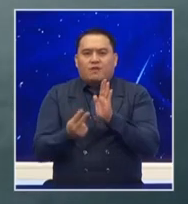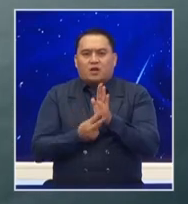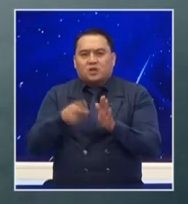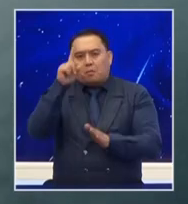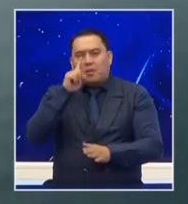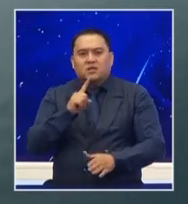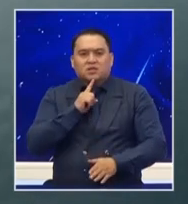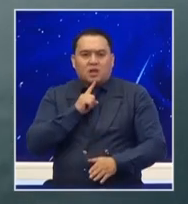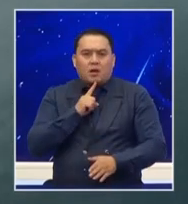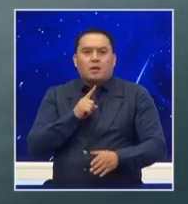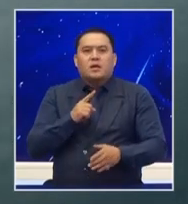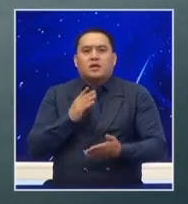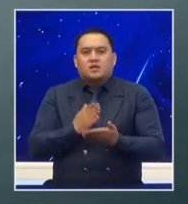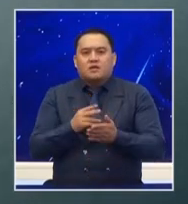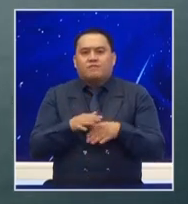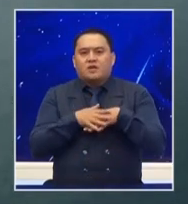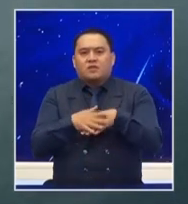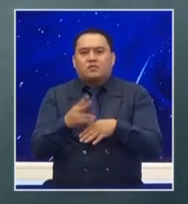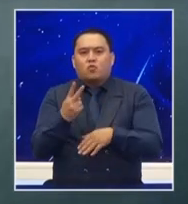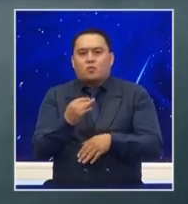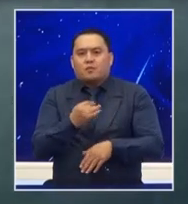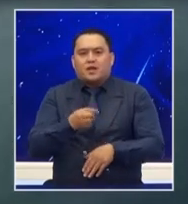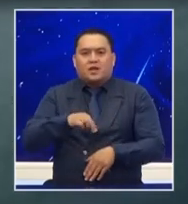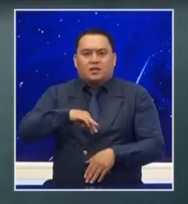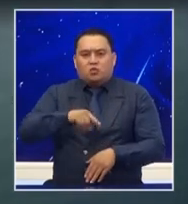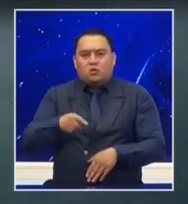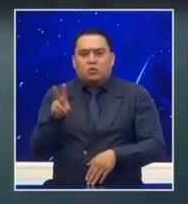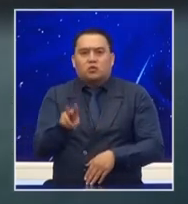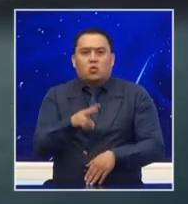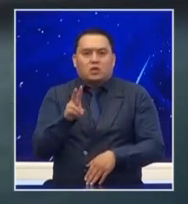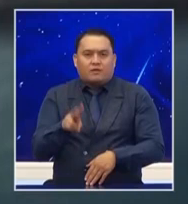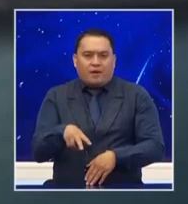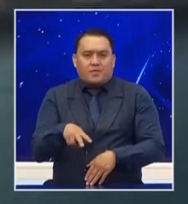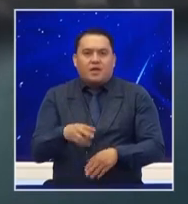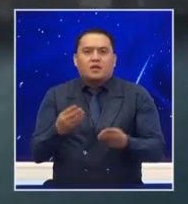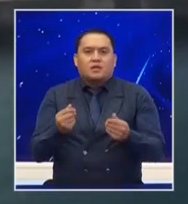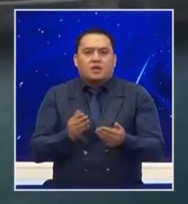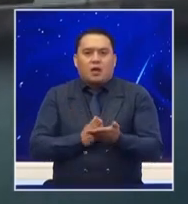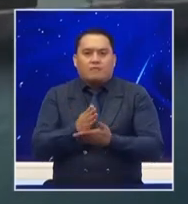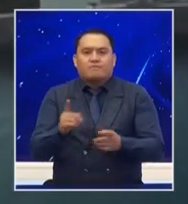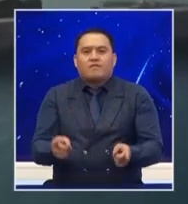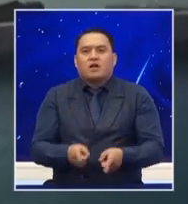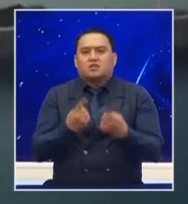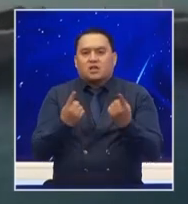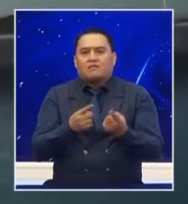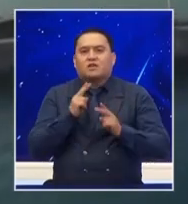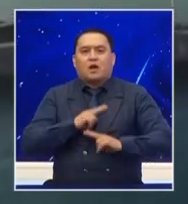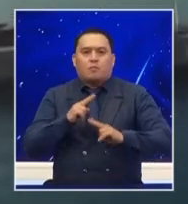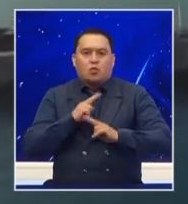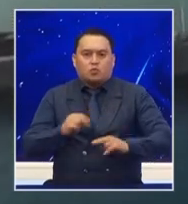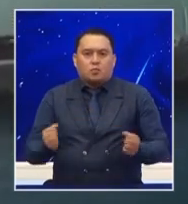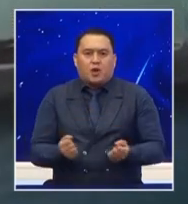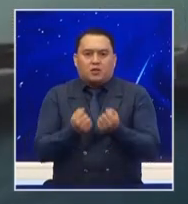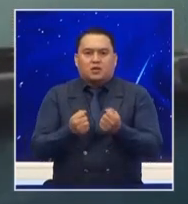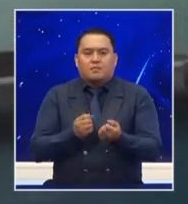18 месяцев и предусматривает выделение 2,5 миллиардов долларов. Эти деньги пойдут на восстановительные работы и